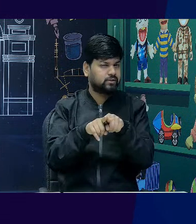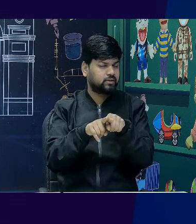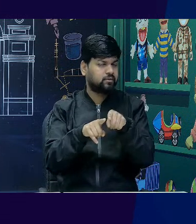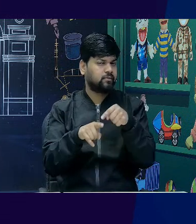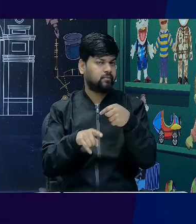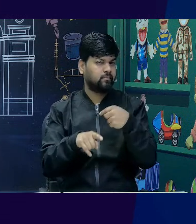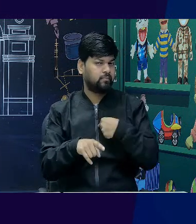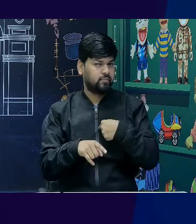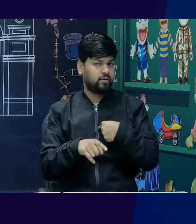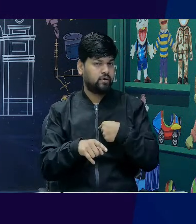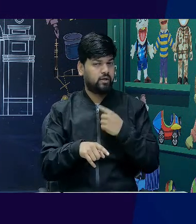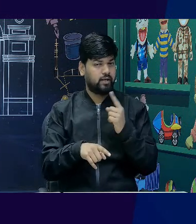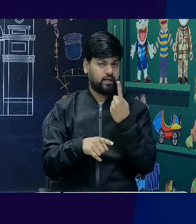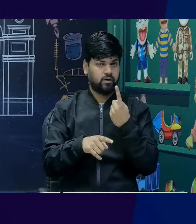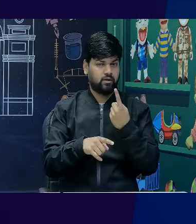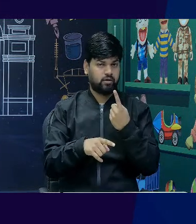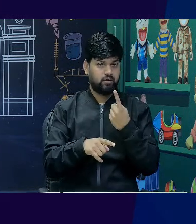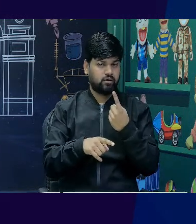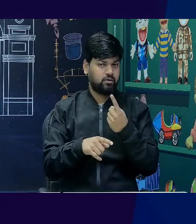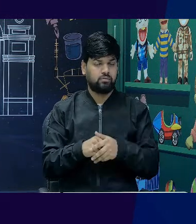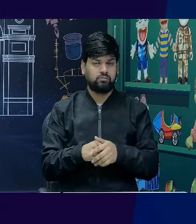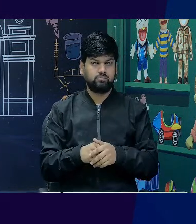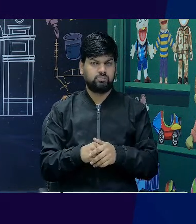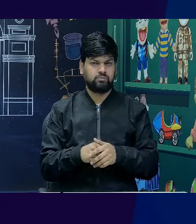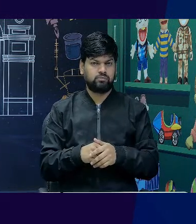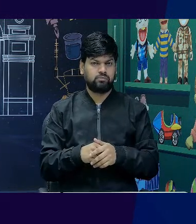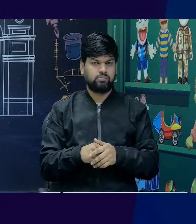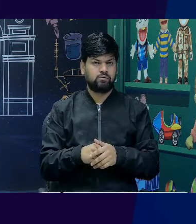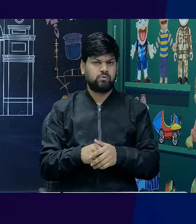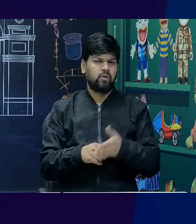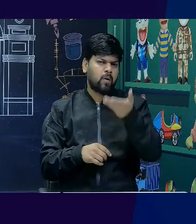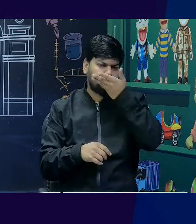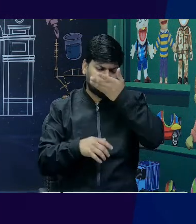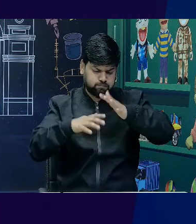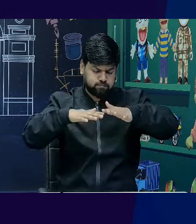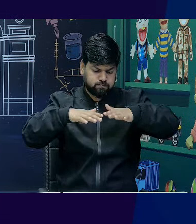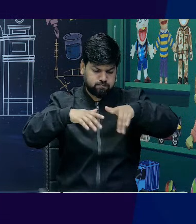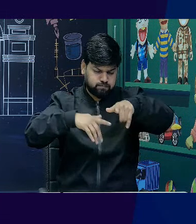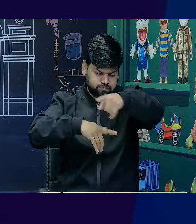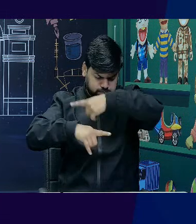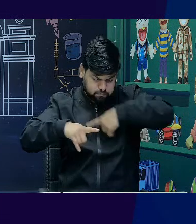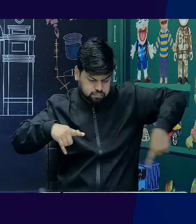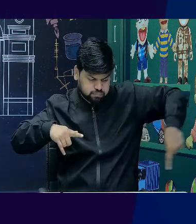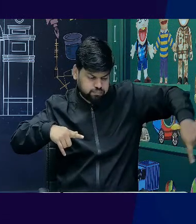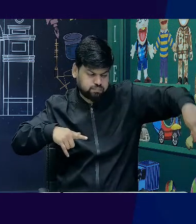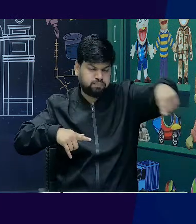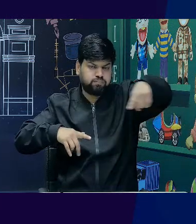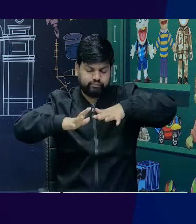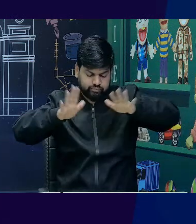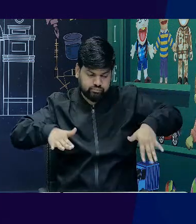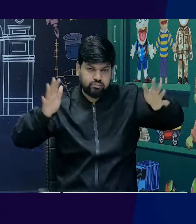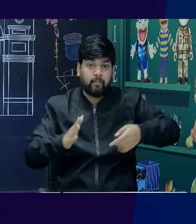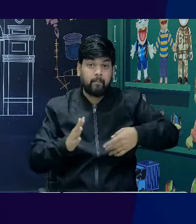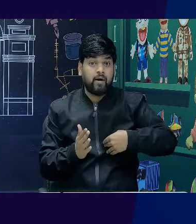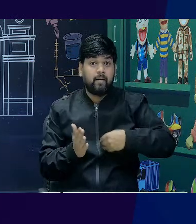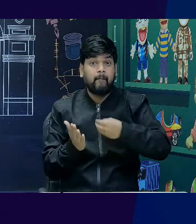में स्विमिंग करने जा रही हूँ, मुझे उसके लिए कुछ पेमेंट देनी पड़ती है. So I can exclude another person if that person does not have the